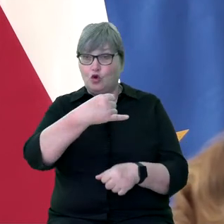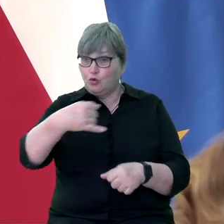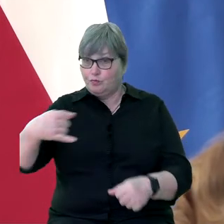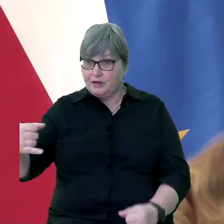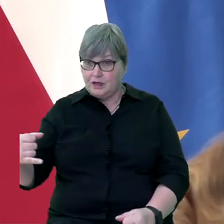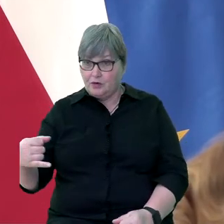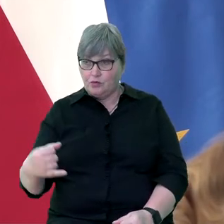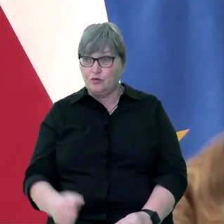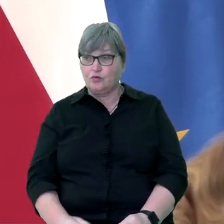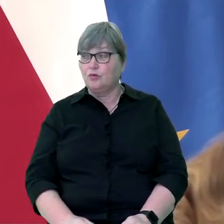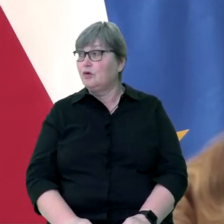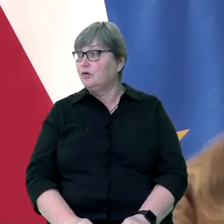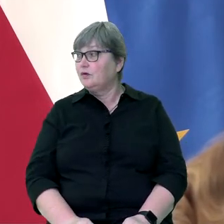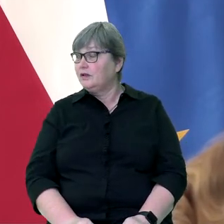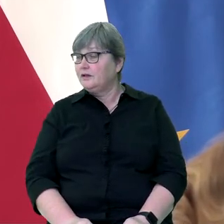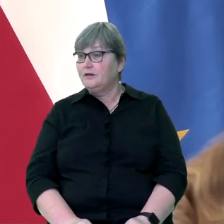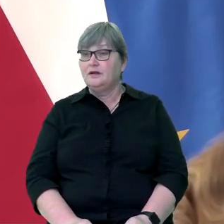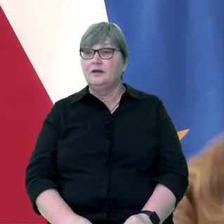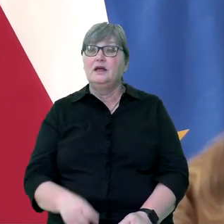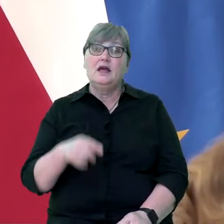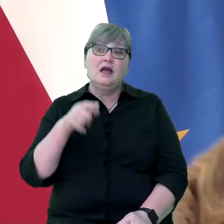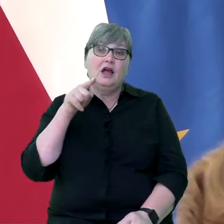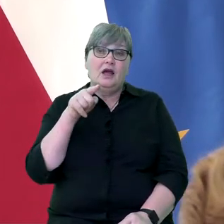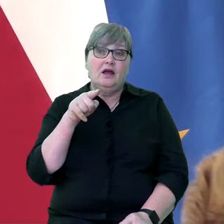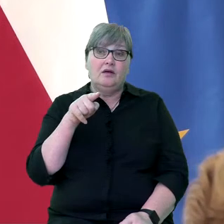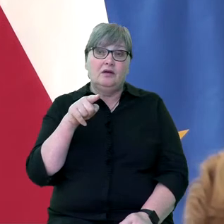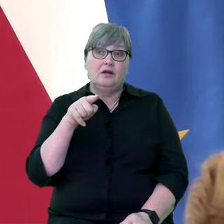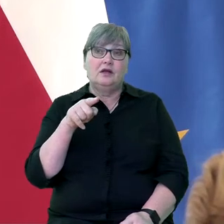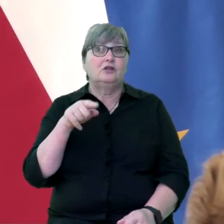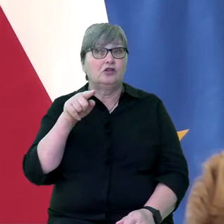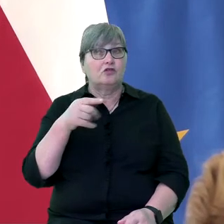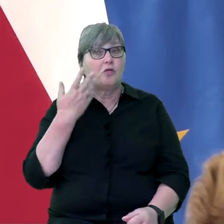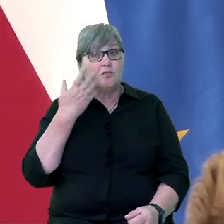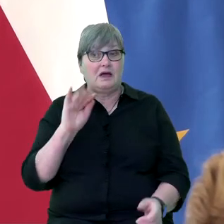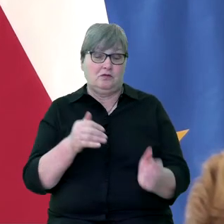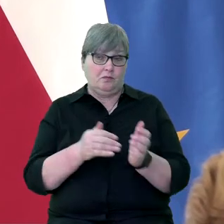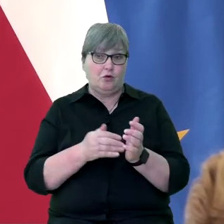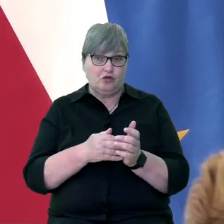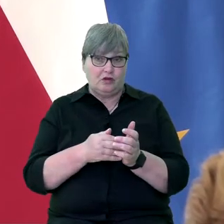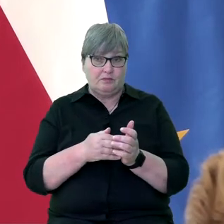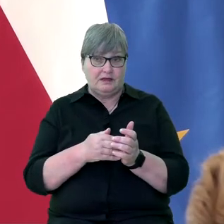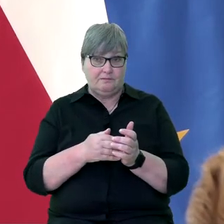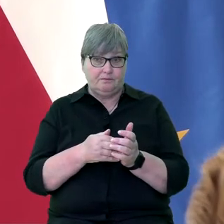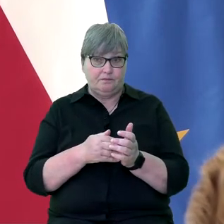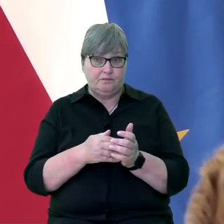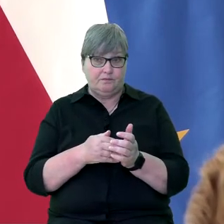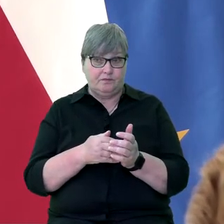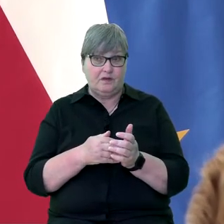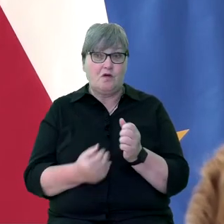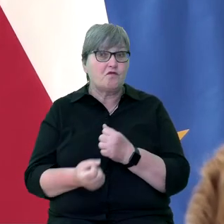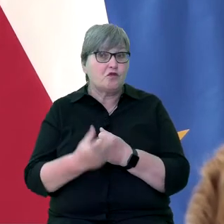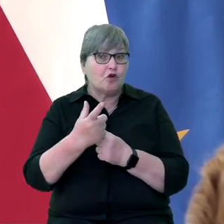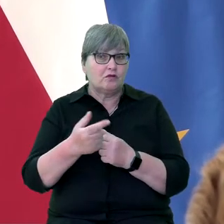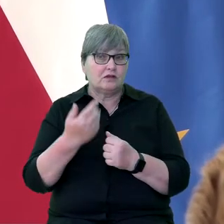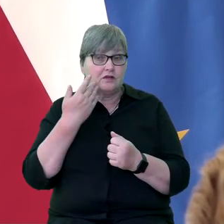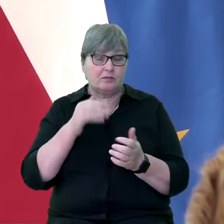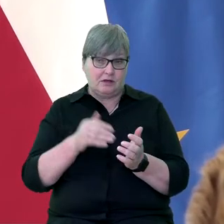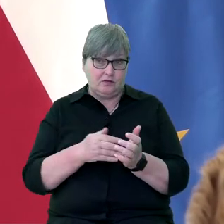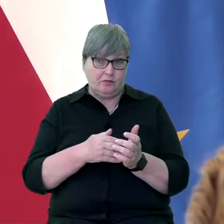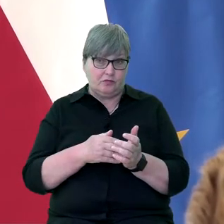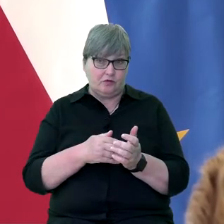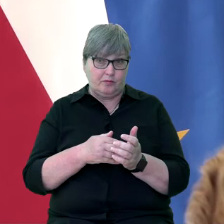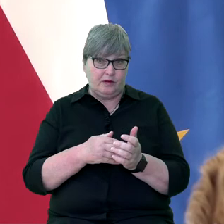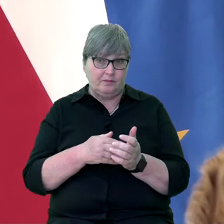dziejowa refleksja i płynące z niej wnioski są nam bardzo potrzebne. Z bogatej tradycji Polskiej Służby